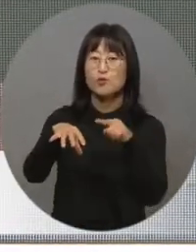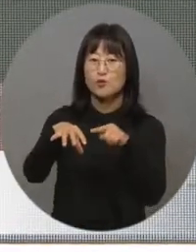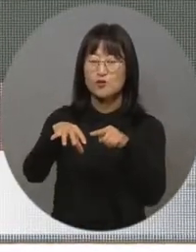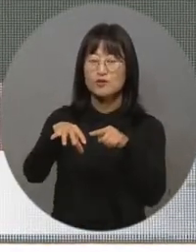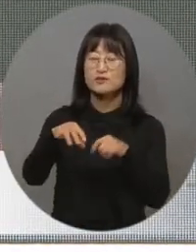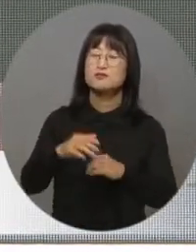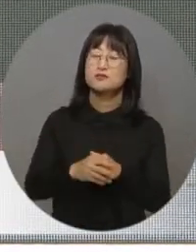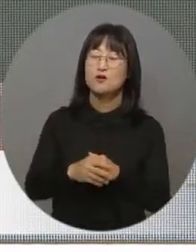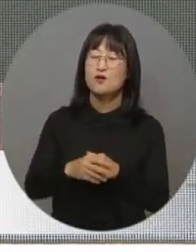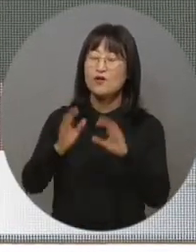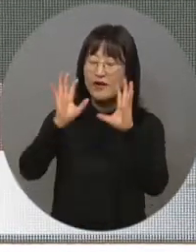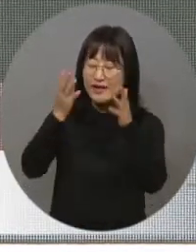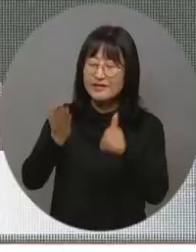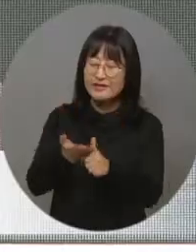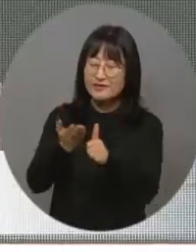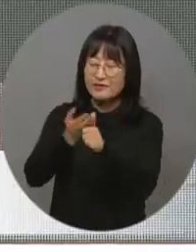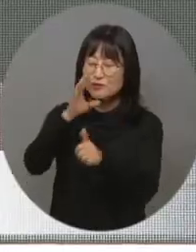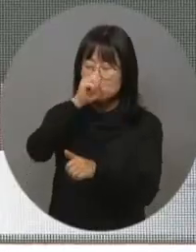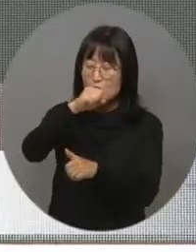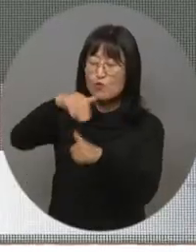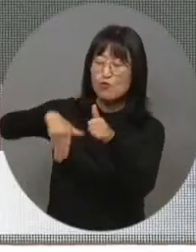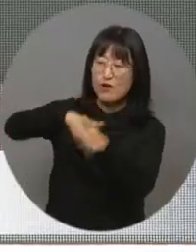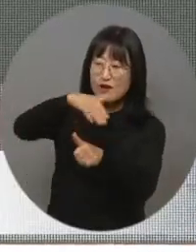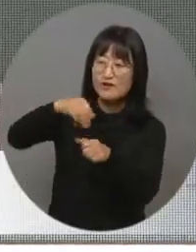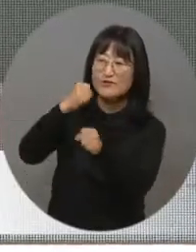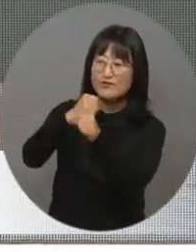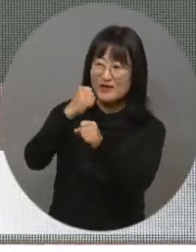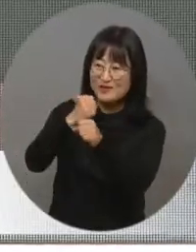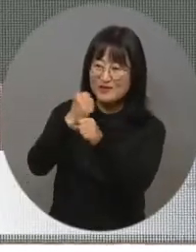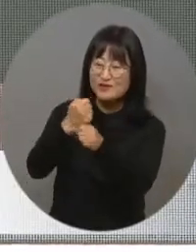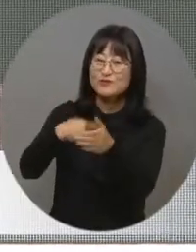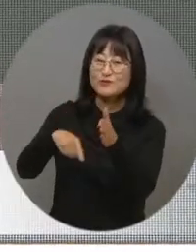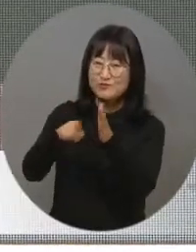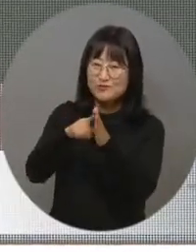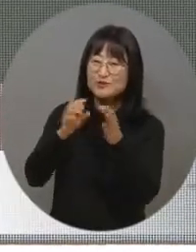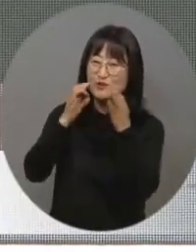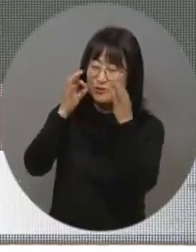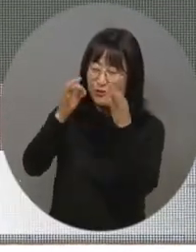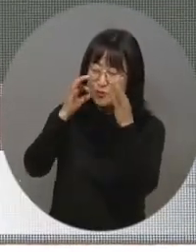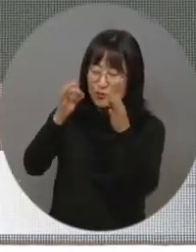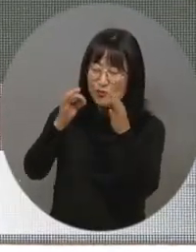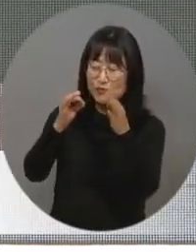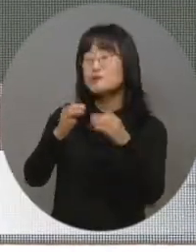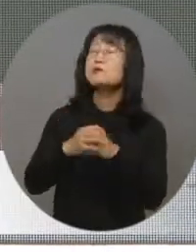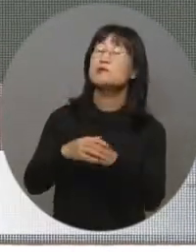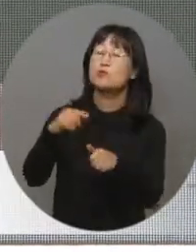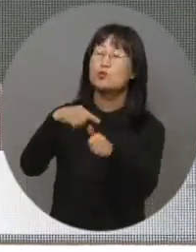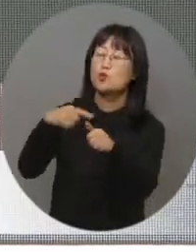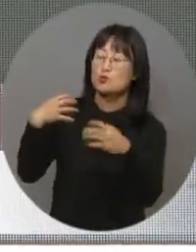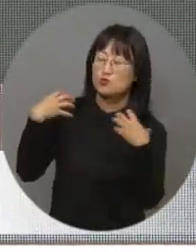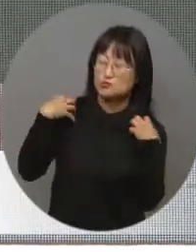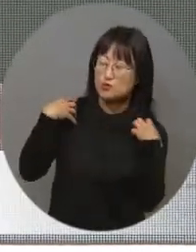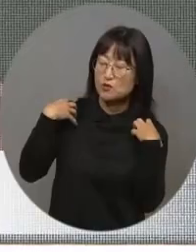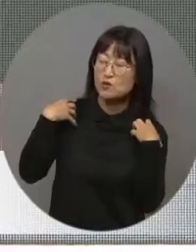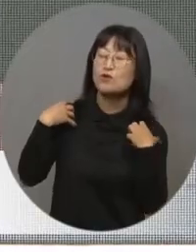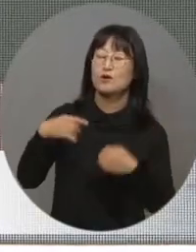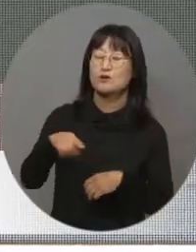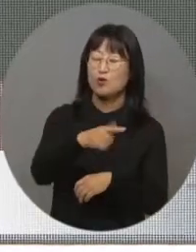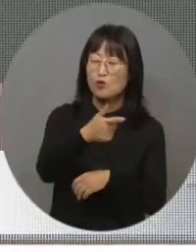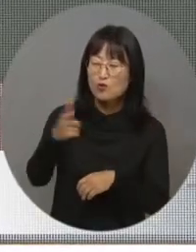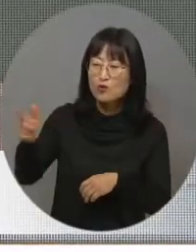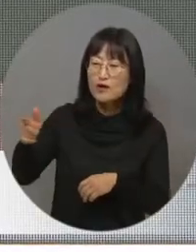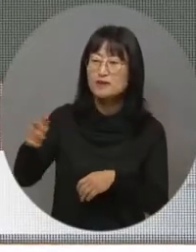아이들 키우기 좋은 환경을 만들기 위한 부산시 와 여러 교육관, 교육청과 이런 여러 기관들의